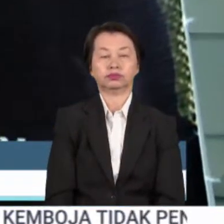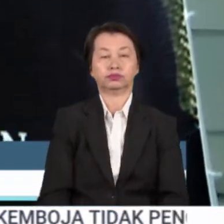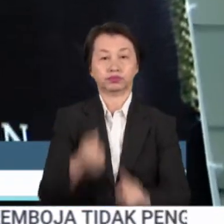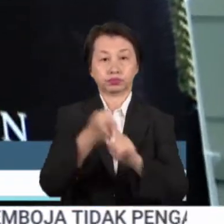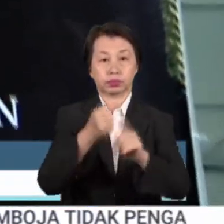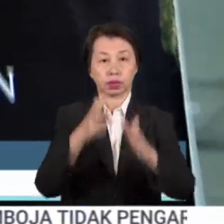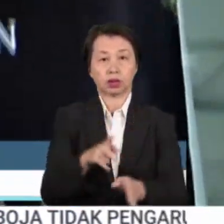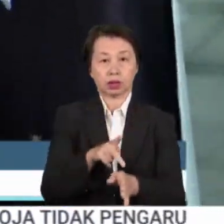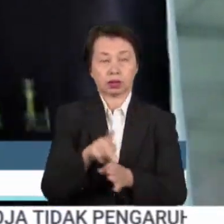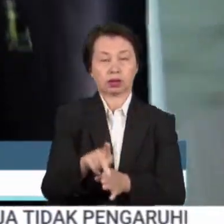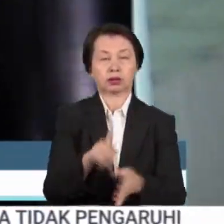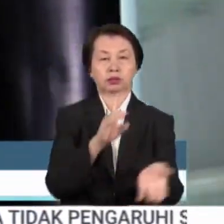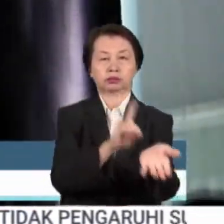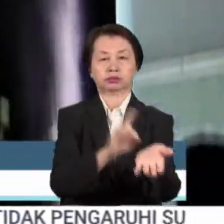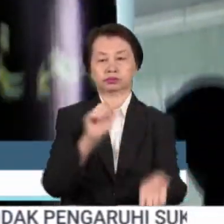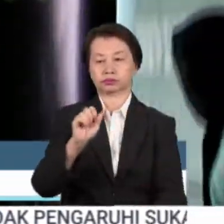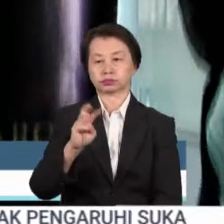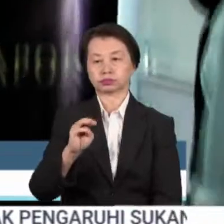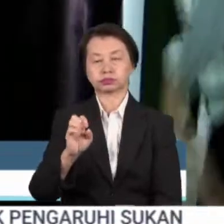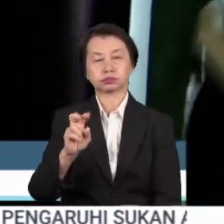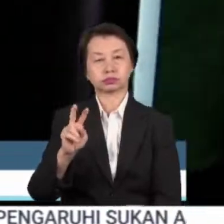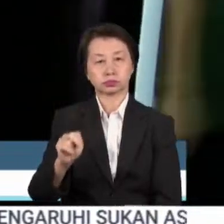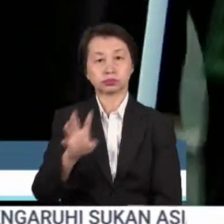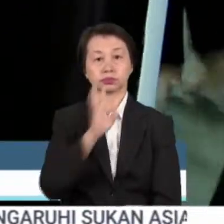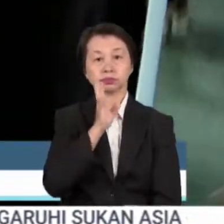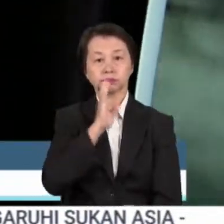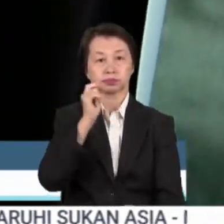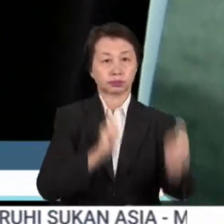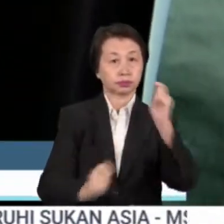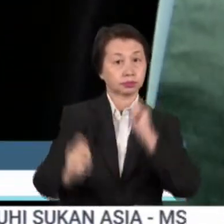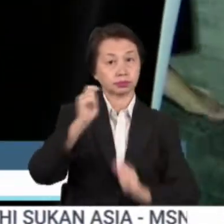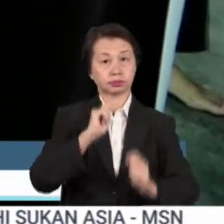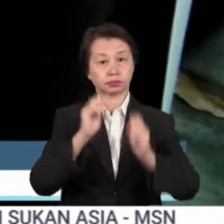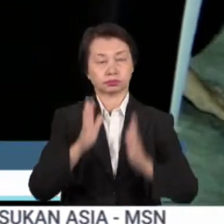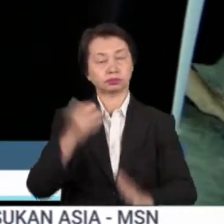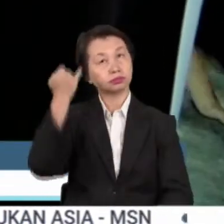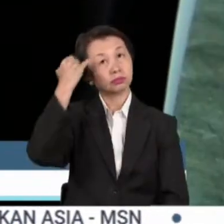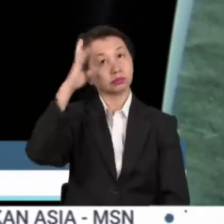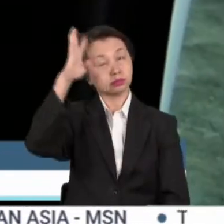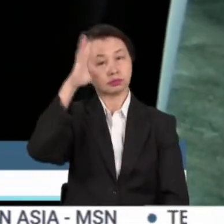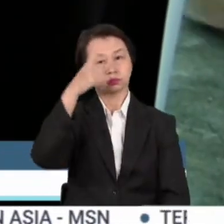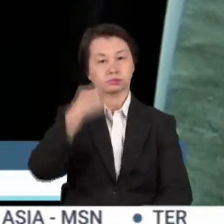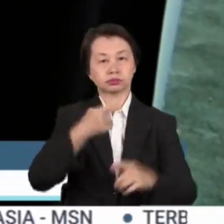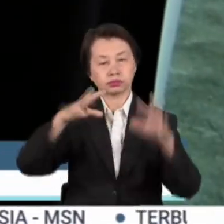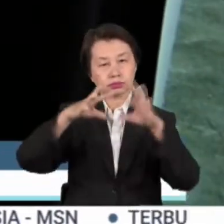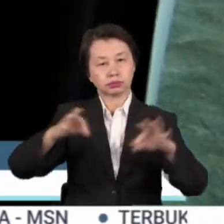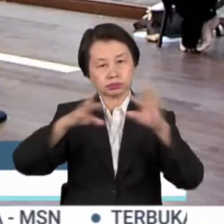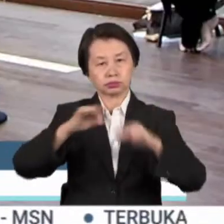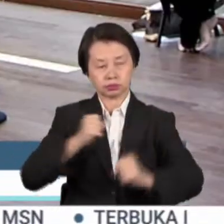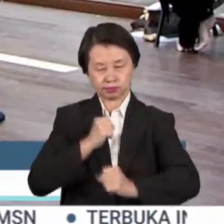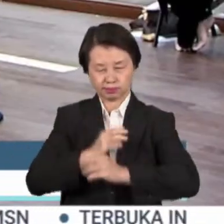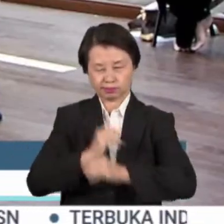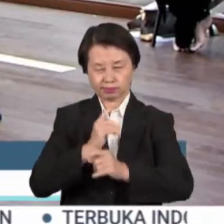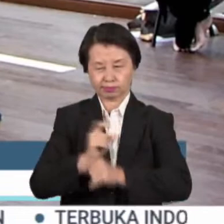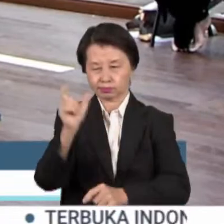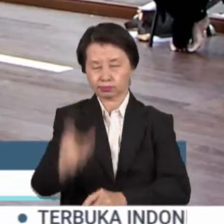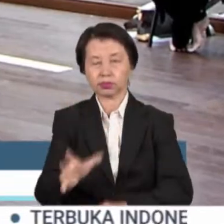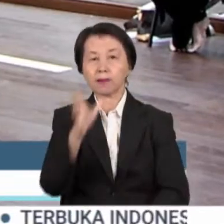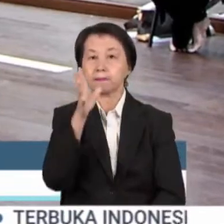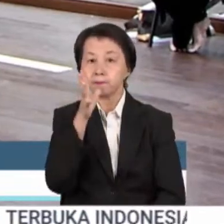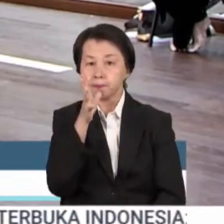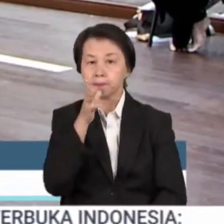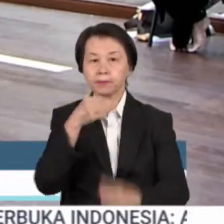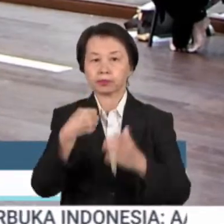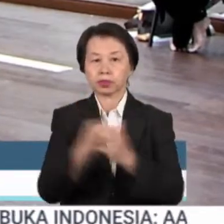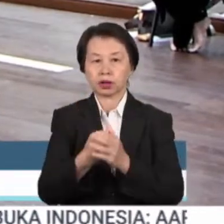Pengarahnya Profesor Madya Dr. Aminan Abdul Rapoh berkata teater tersebut diinspirasi daripada kisah kegigihan Allahyarham ibunya